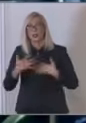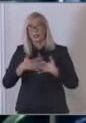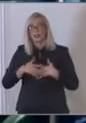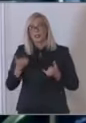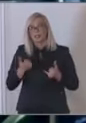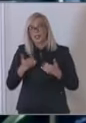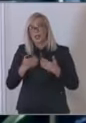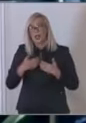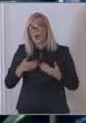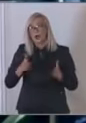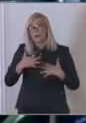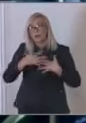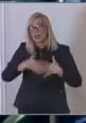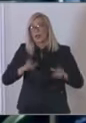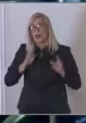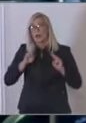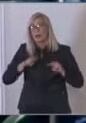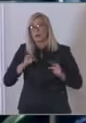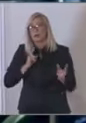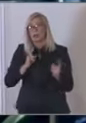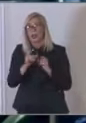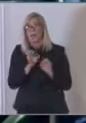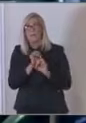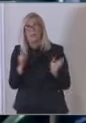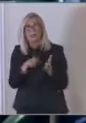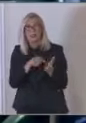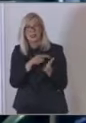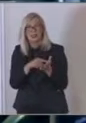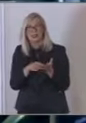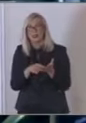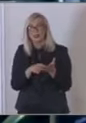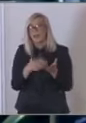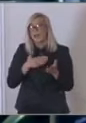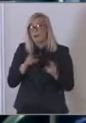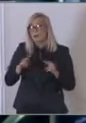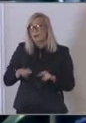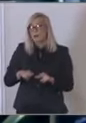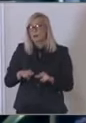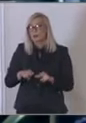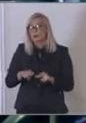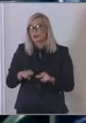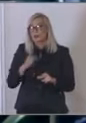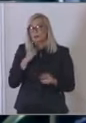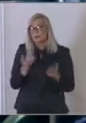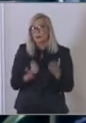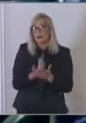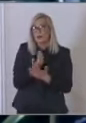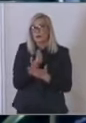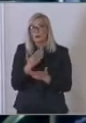PCR, dhe a ekziston mundësia që të vendosen sërish kushte për